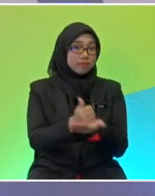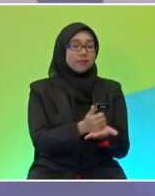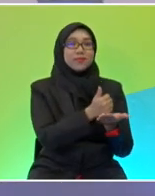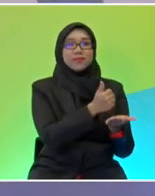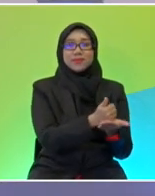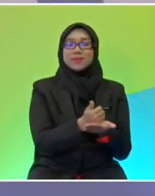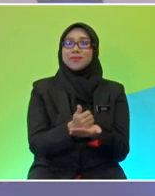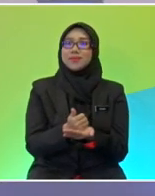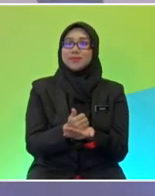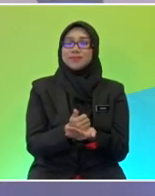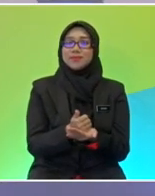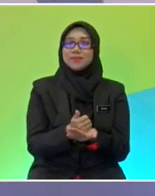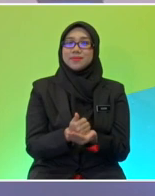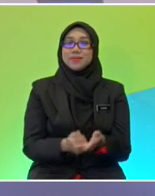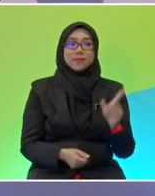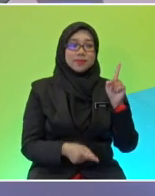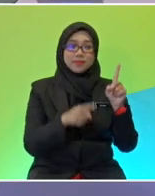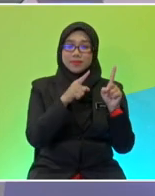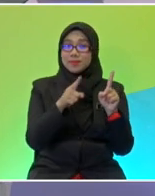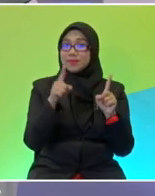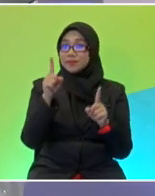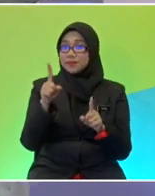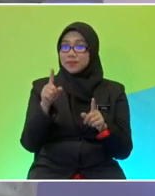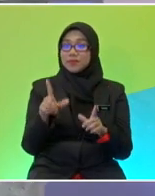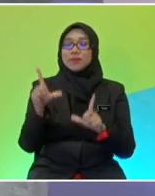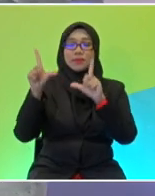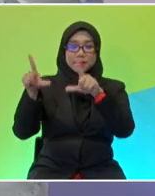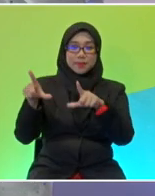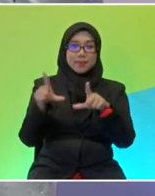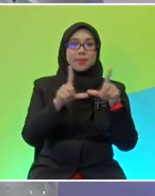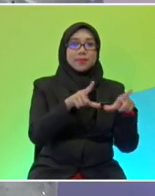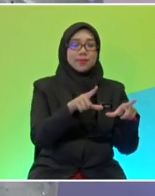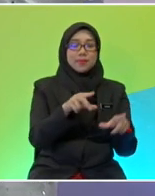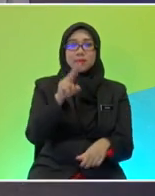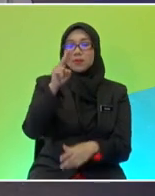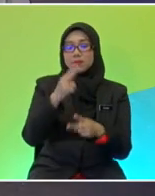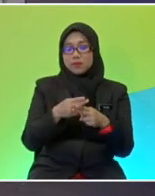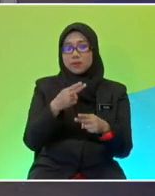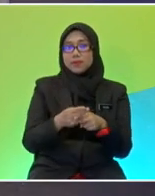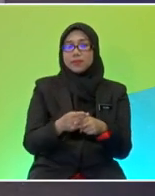berikan semula satu persatu peringkat yang kita telah sama-sama belajar tadi